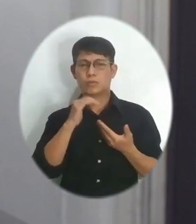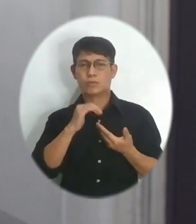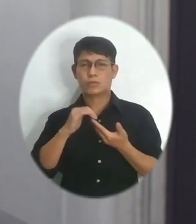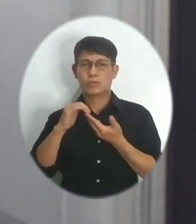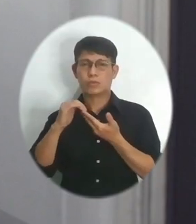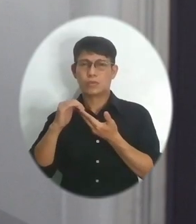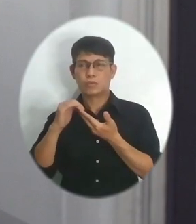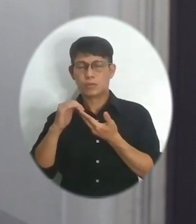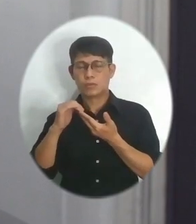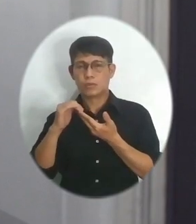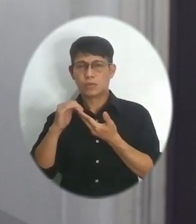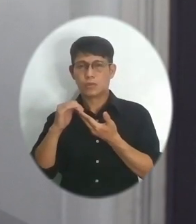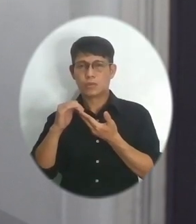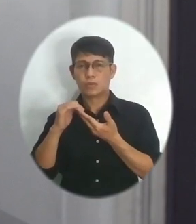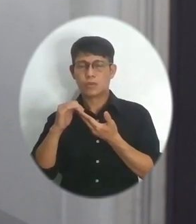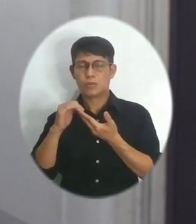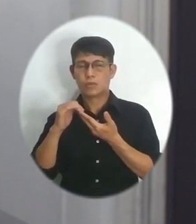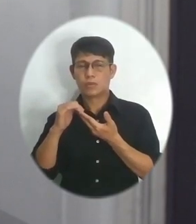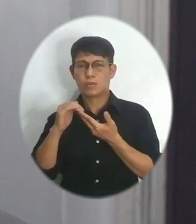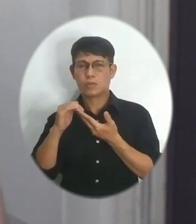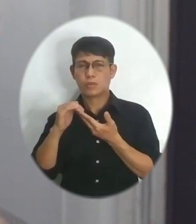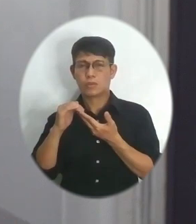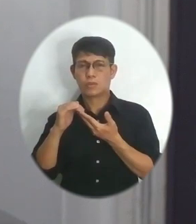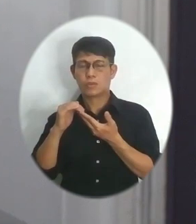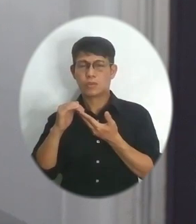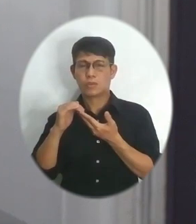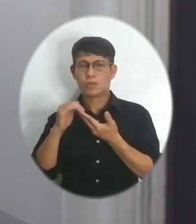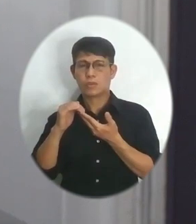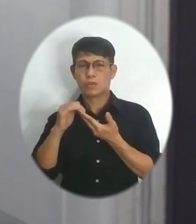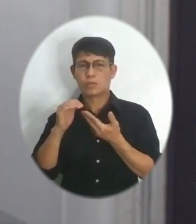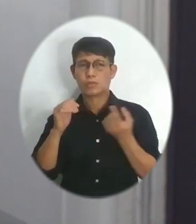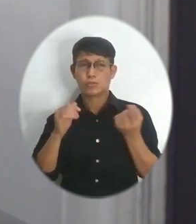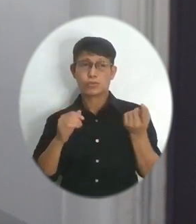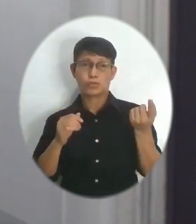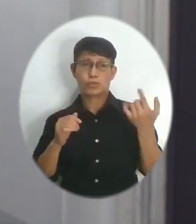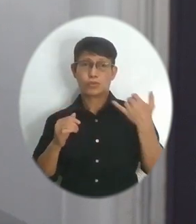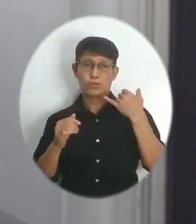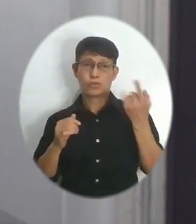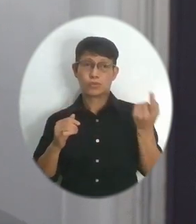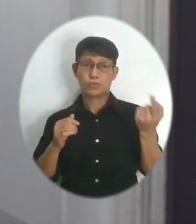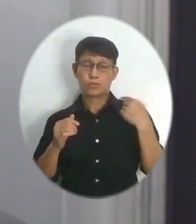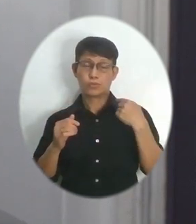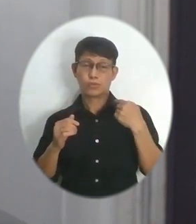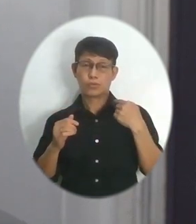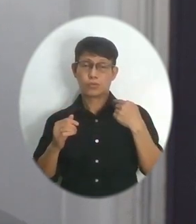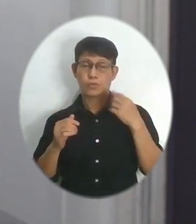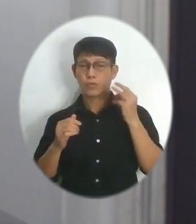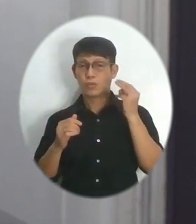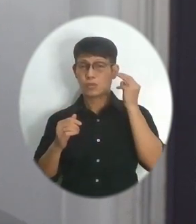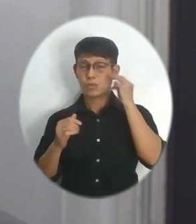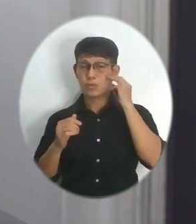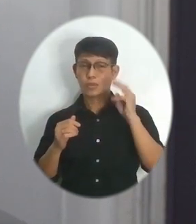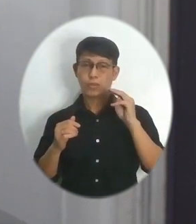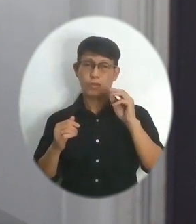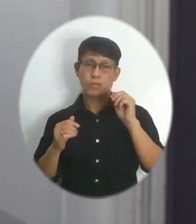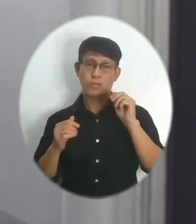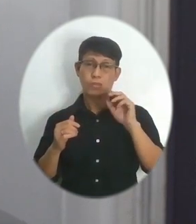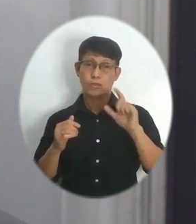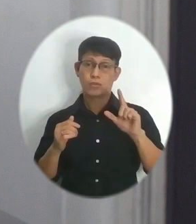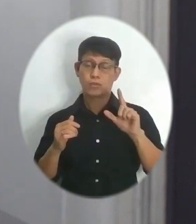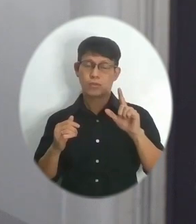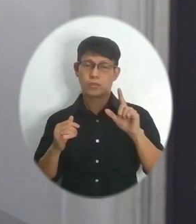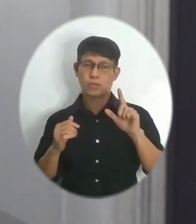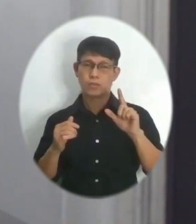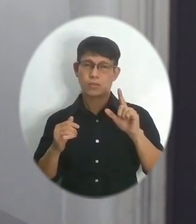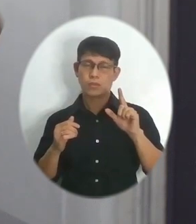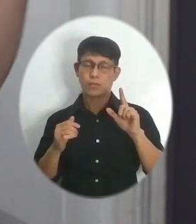ko, mga nakaraang araw po, tumawag po si Sir Manuel, ano po